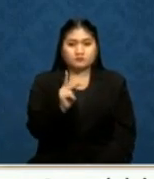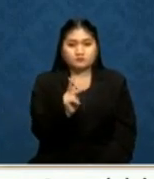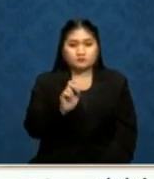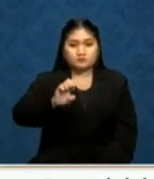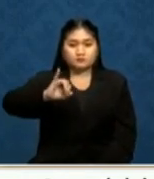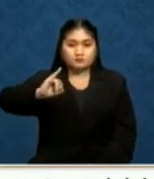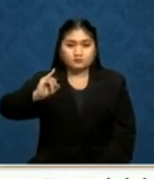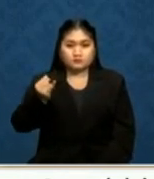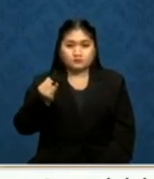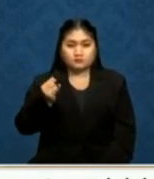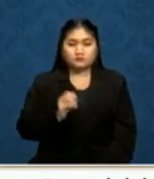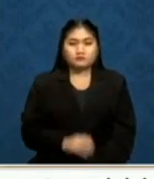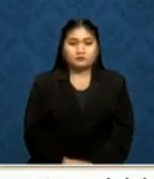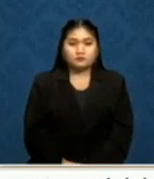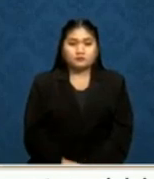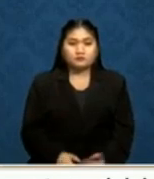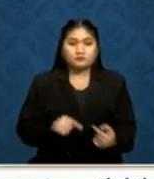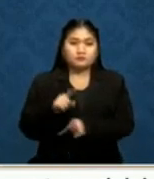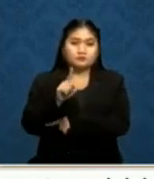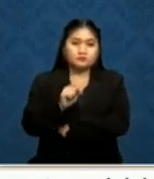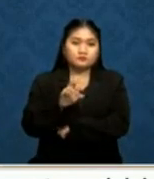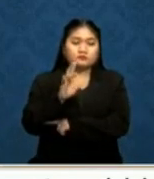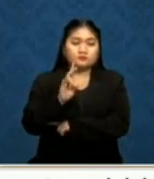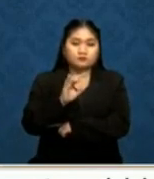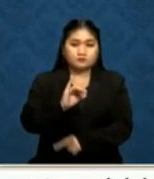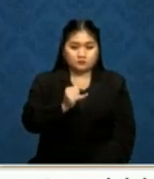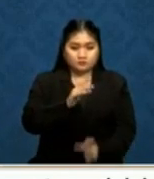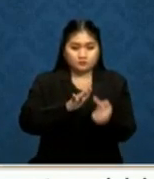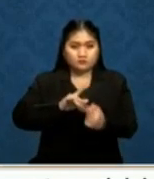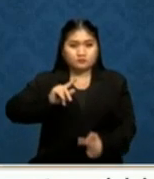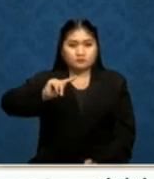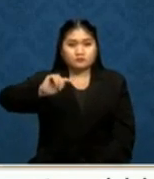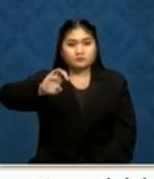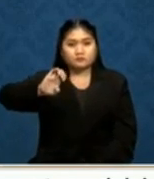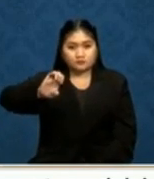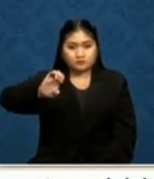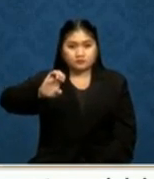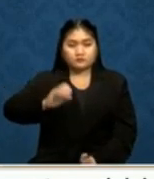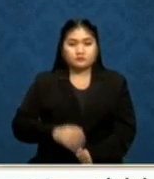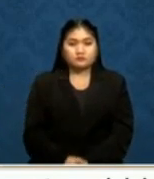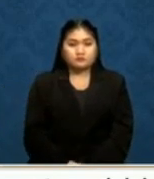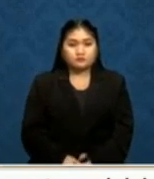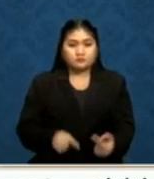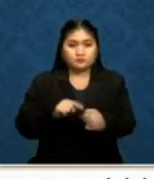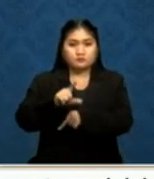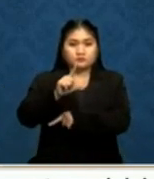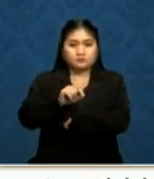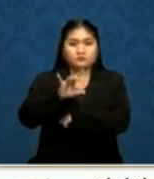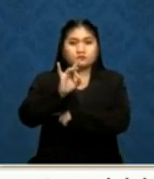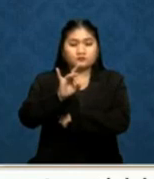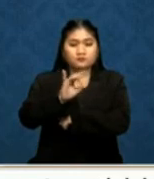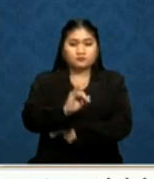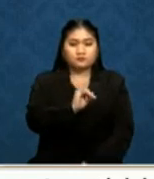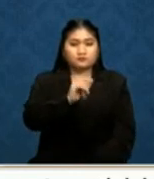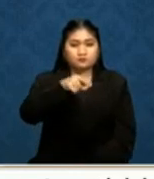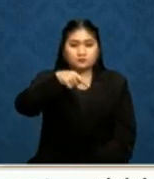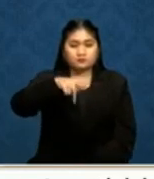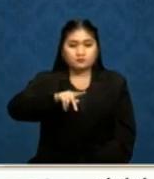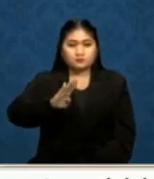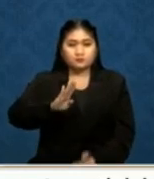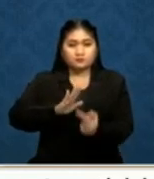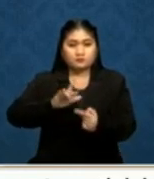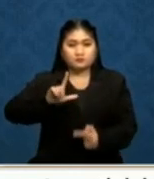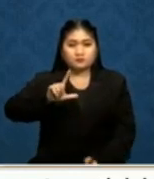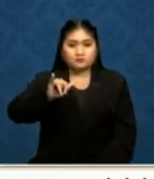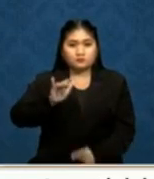ร27นายจุติไกรเลิก28นายไพบูลย์อมรพินโยเ